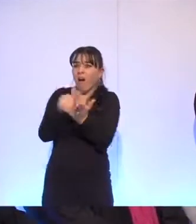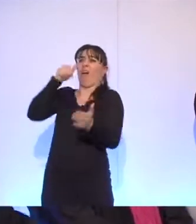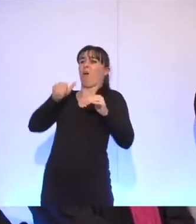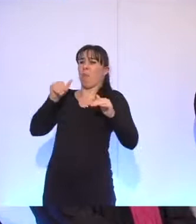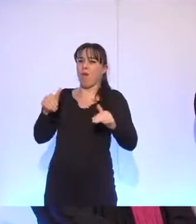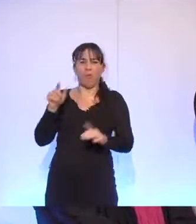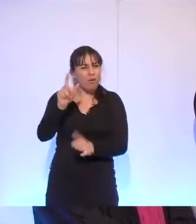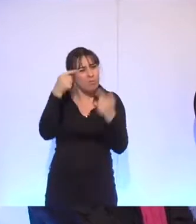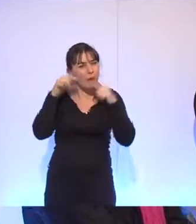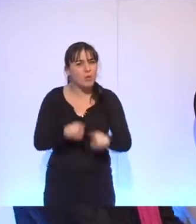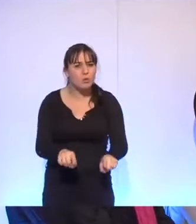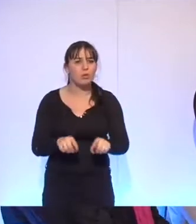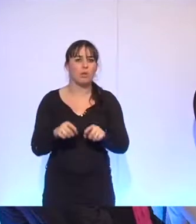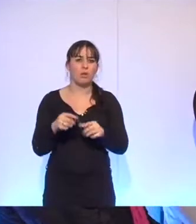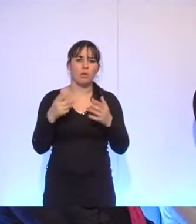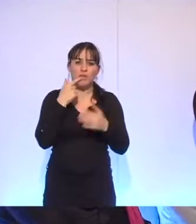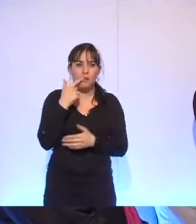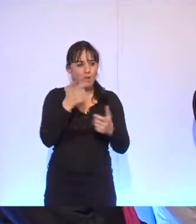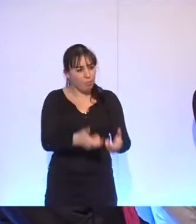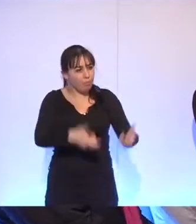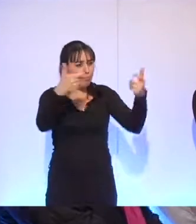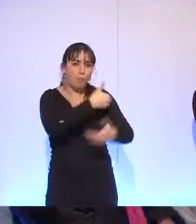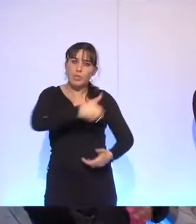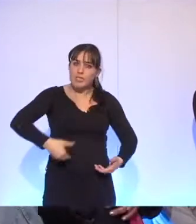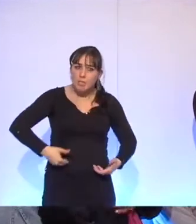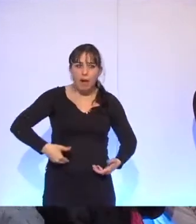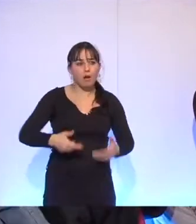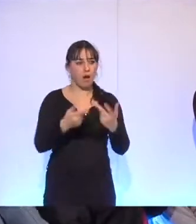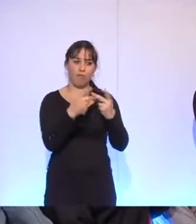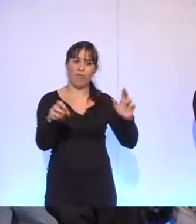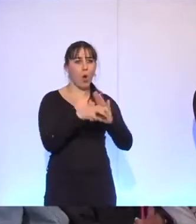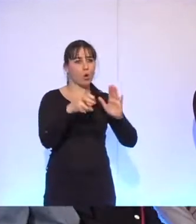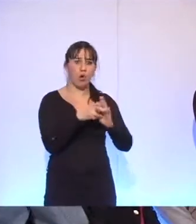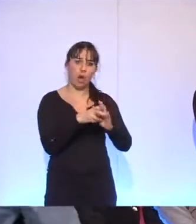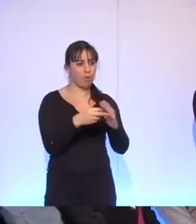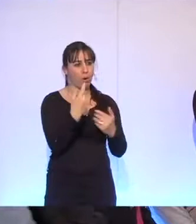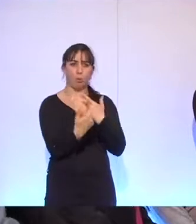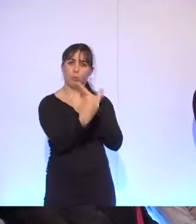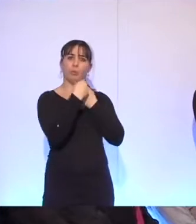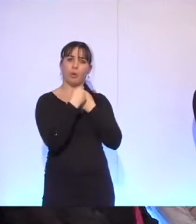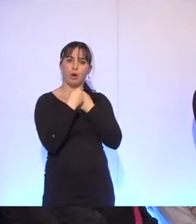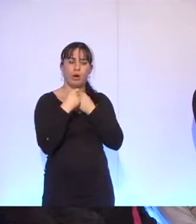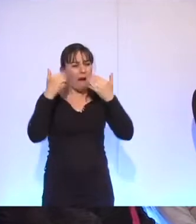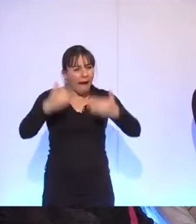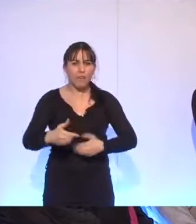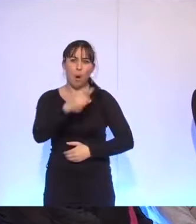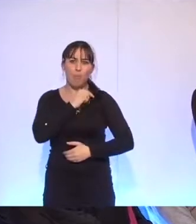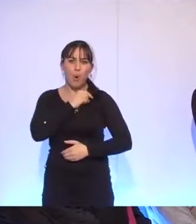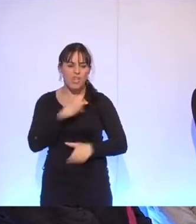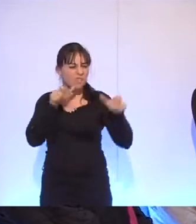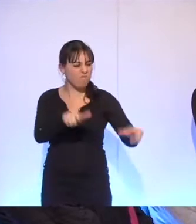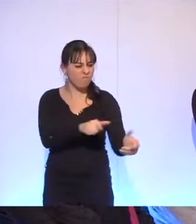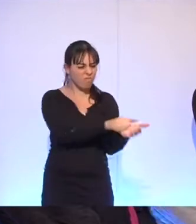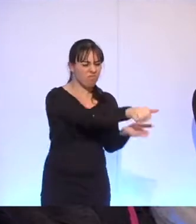d'hébergement. La mise à disposition d'un bâtiment municipal de la ville de Grenoble, l'arrêt immédiat des instructions policières et des